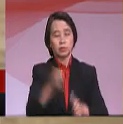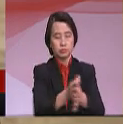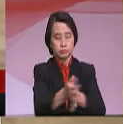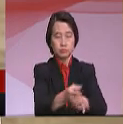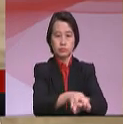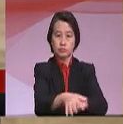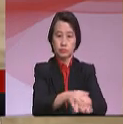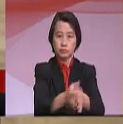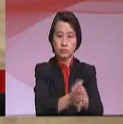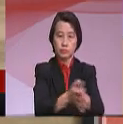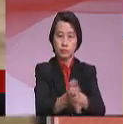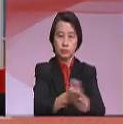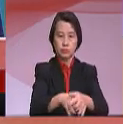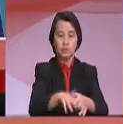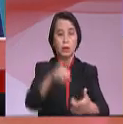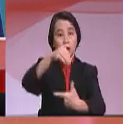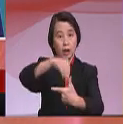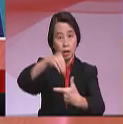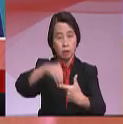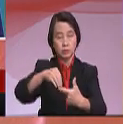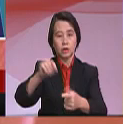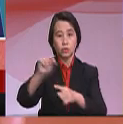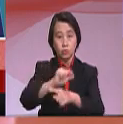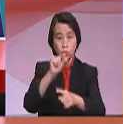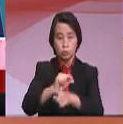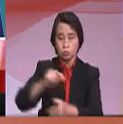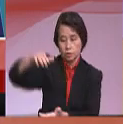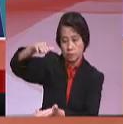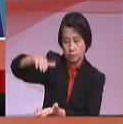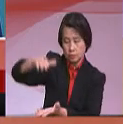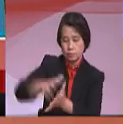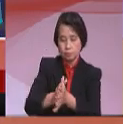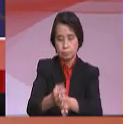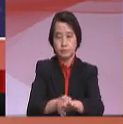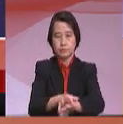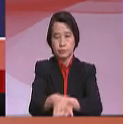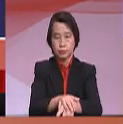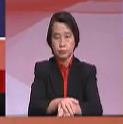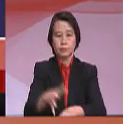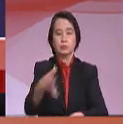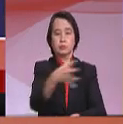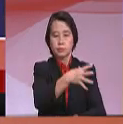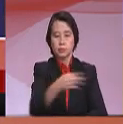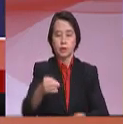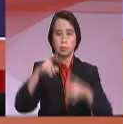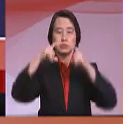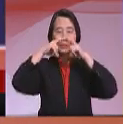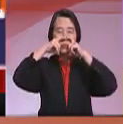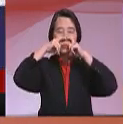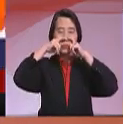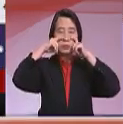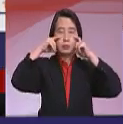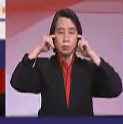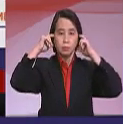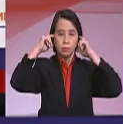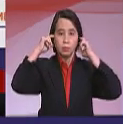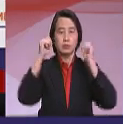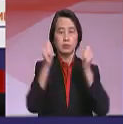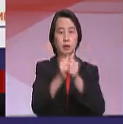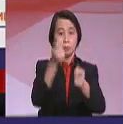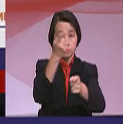tangan ataupun menggunakan hand sanitizer serta pakailah pelitup muka dengan